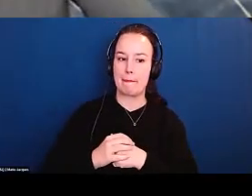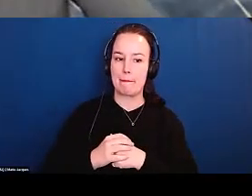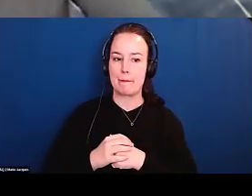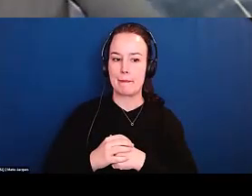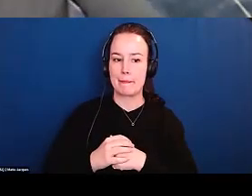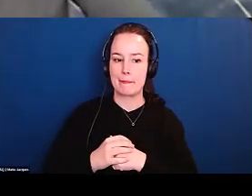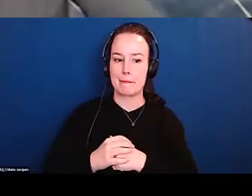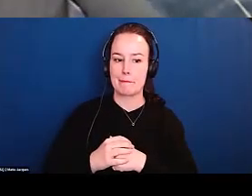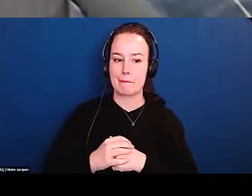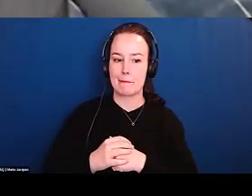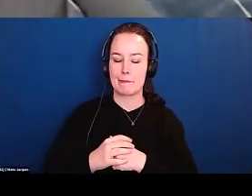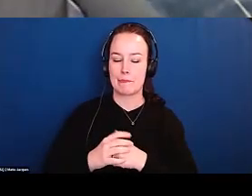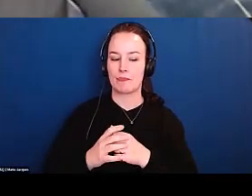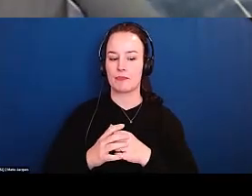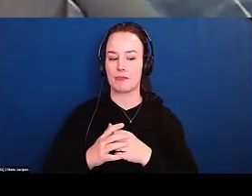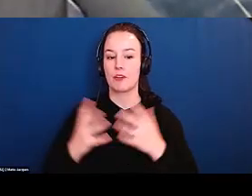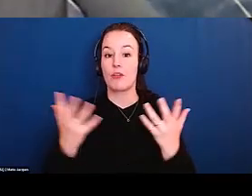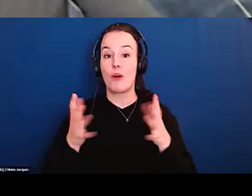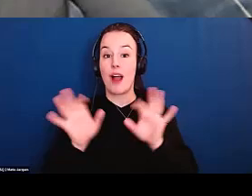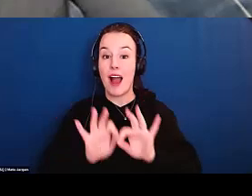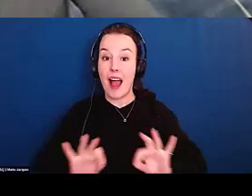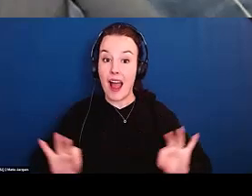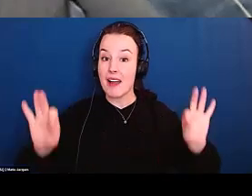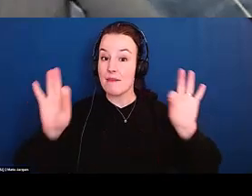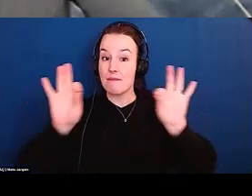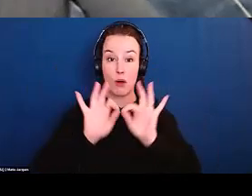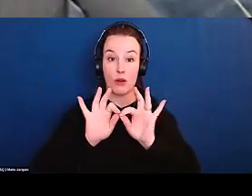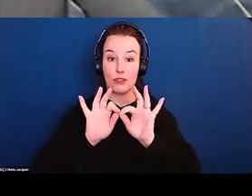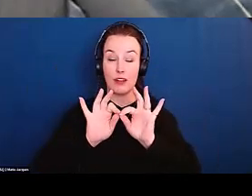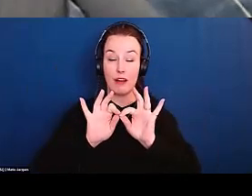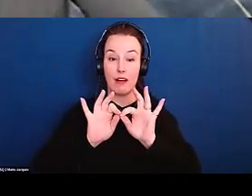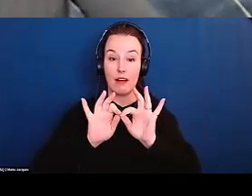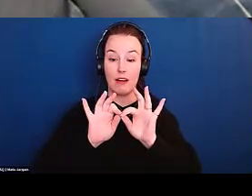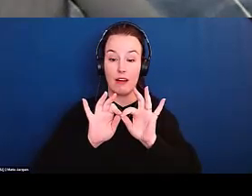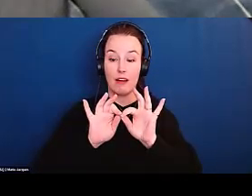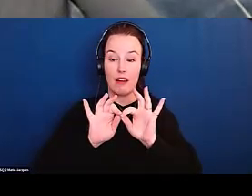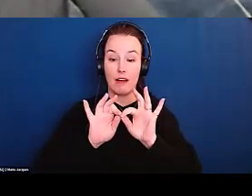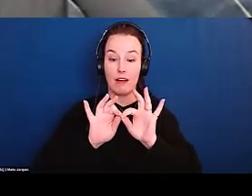qui est important, c'est que tout le monde, chaque personne